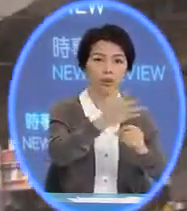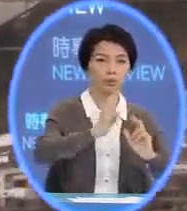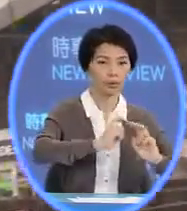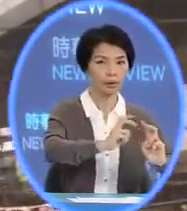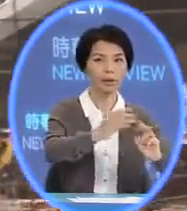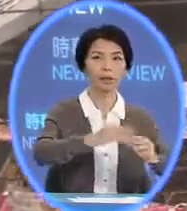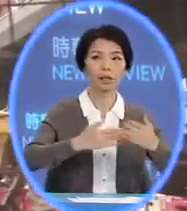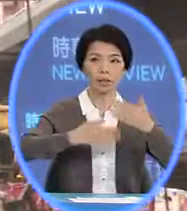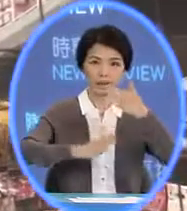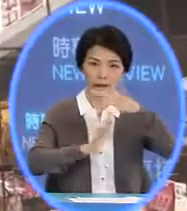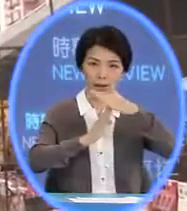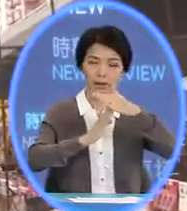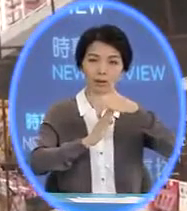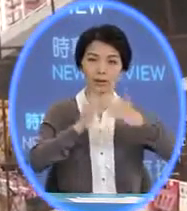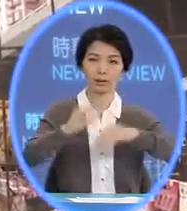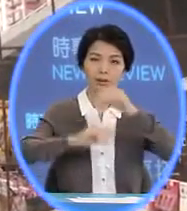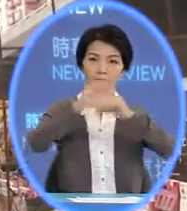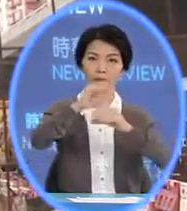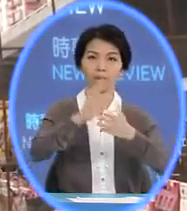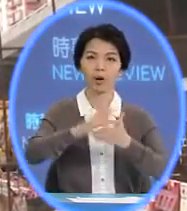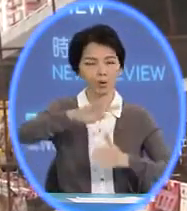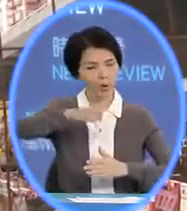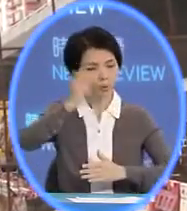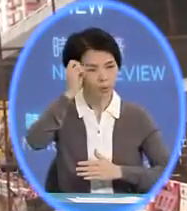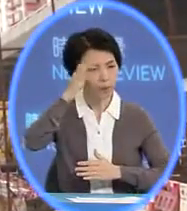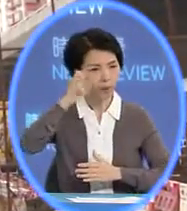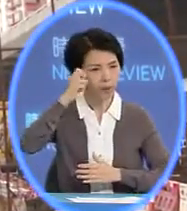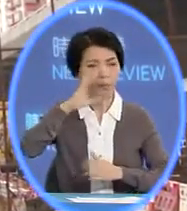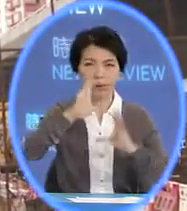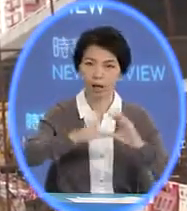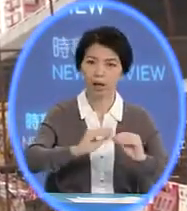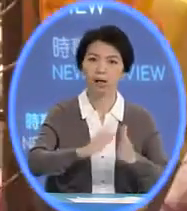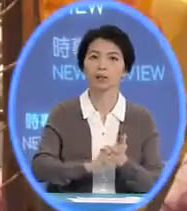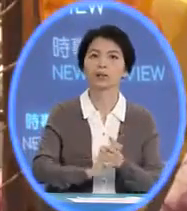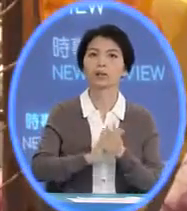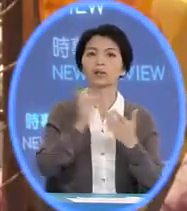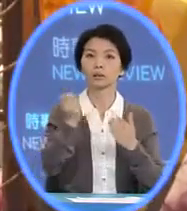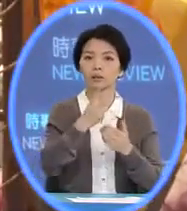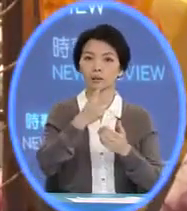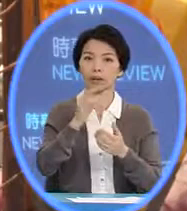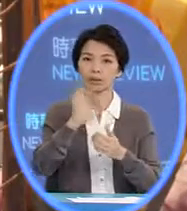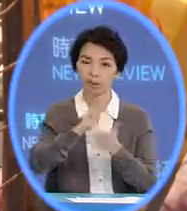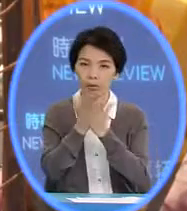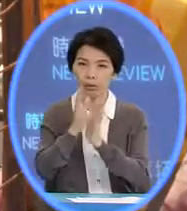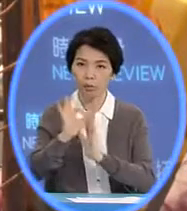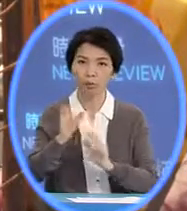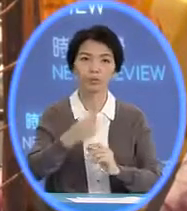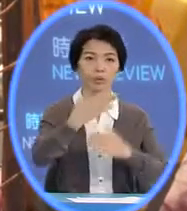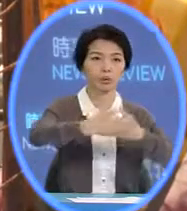工和通知路政署，然後提出改善方案，獲得署方接納才可以繼續施工。